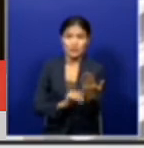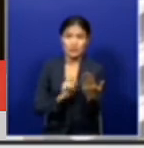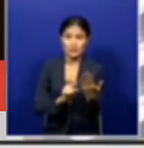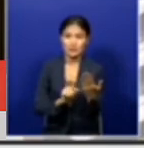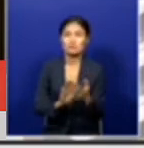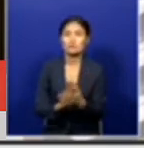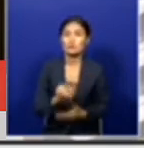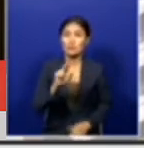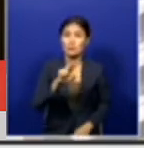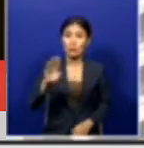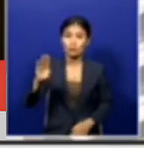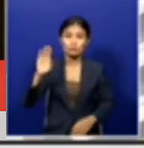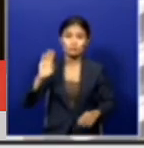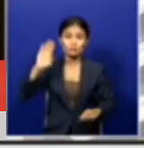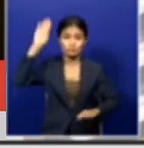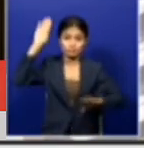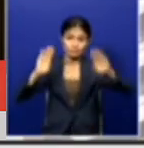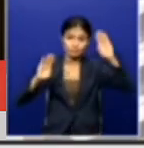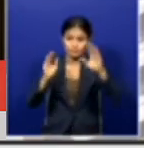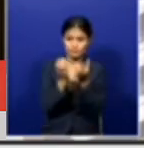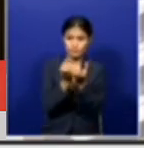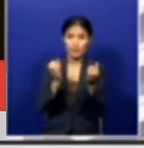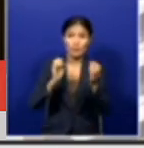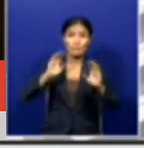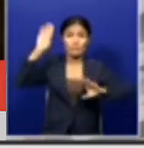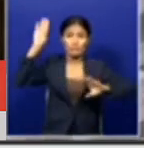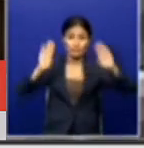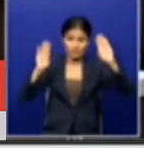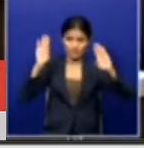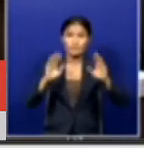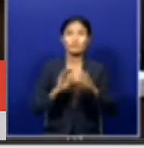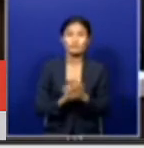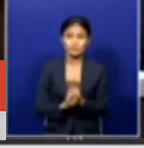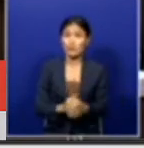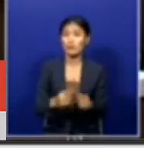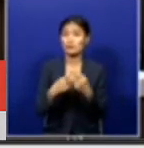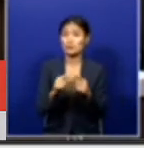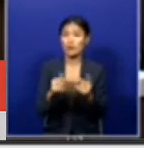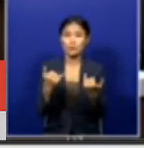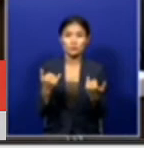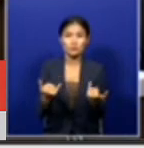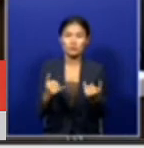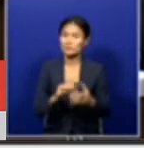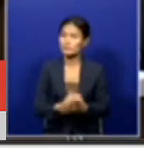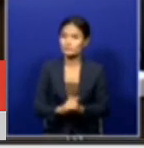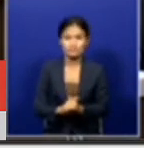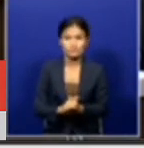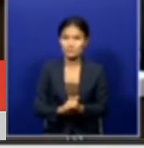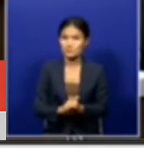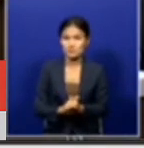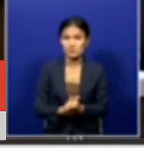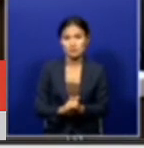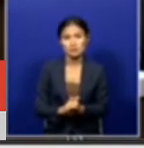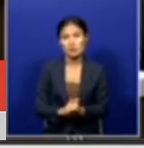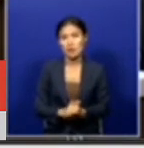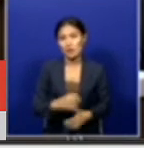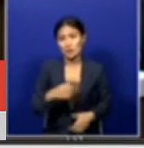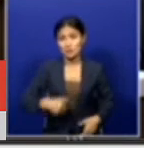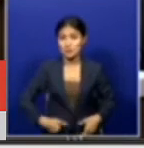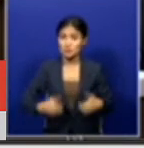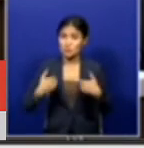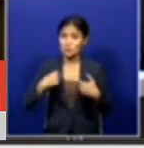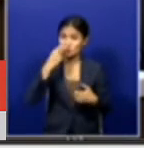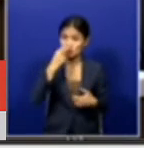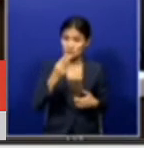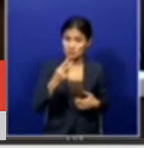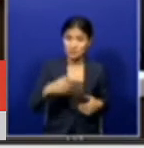าธิปไตยแล้วแต่พวกผมเห็นว่าเรายังห่างไกลกับคำว่าประช